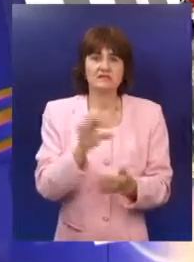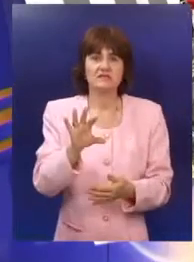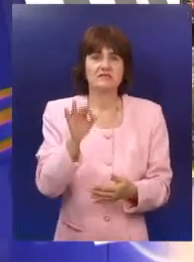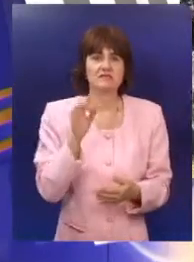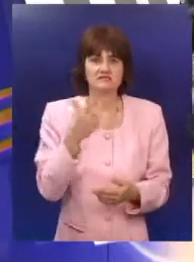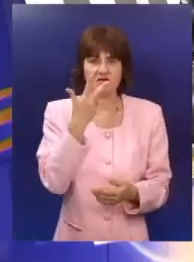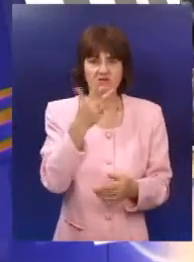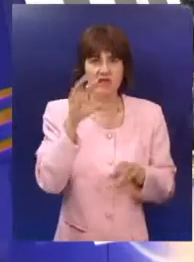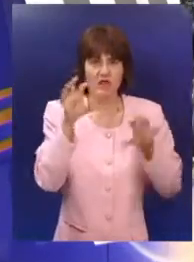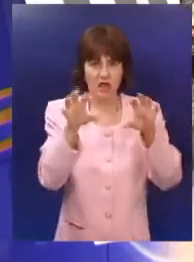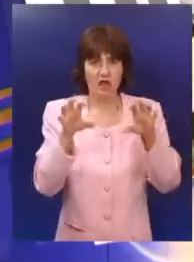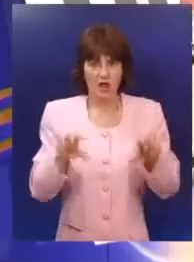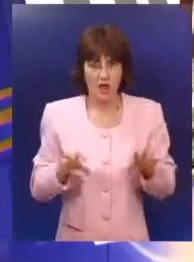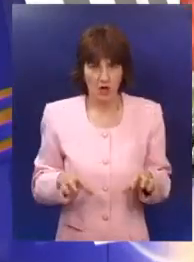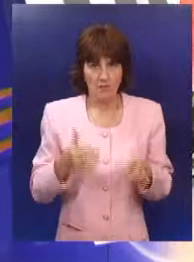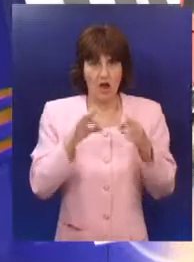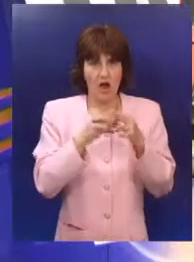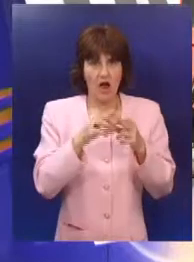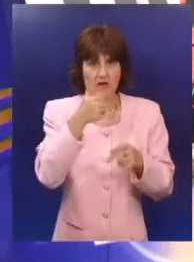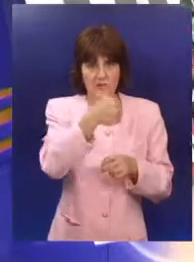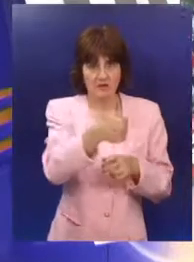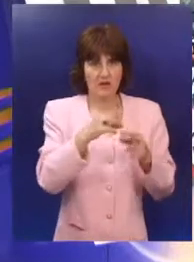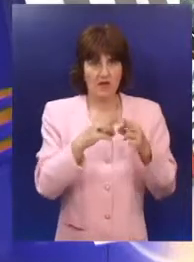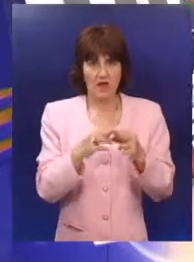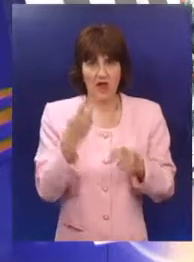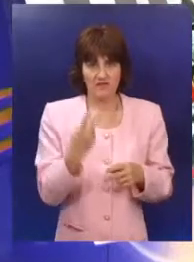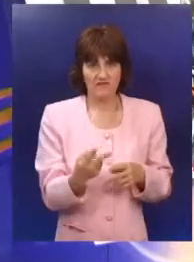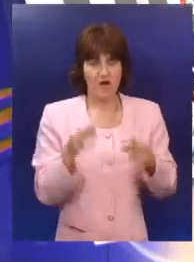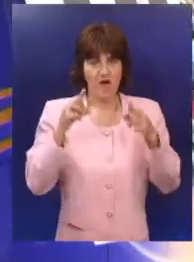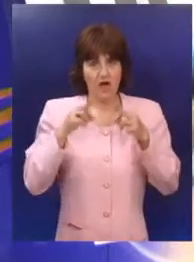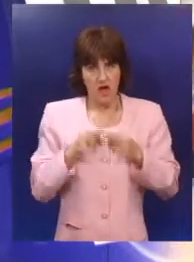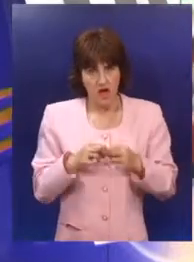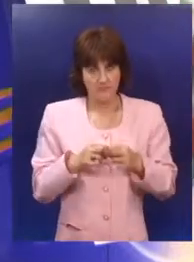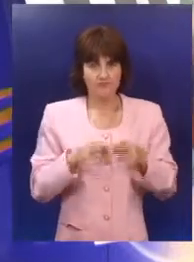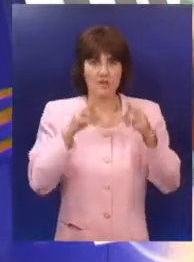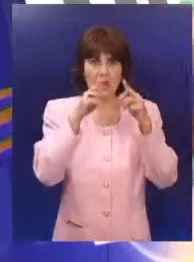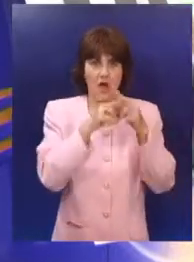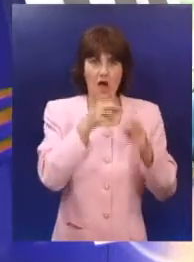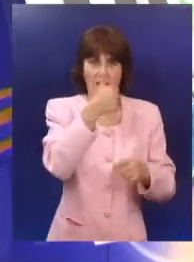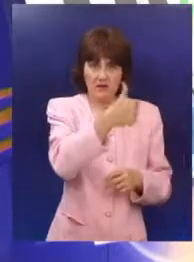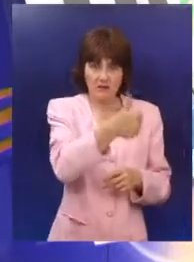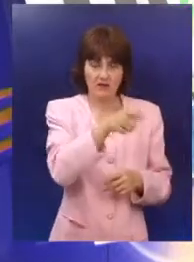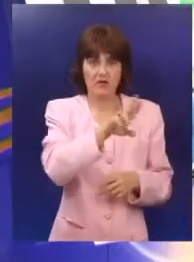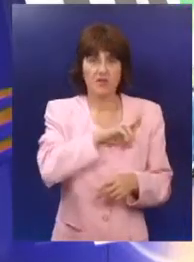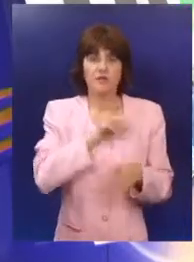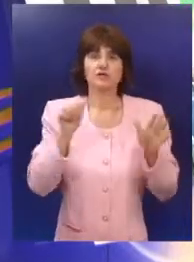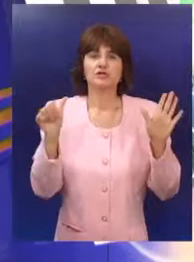polaganje će se deliti u tri kategorije, A1, A2 i kategorija A. Kategorija A1 biće dostupna licima sa 16 godina koji će